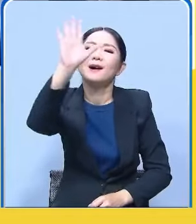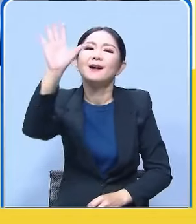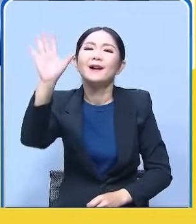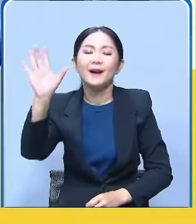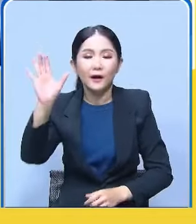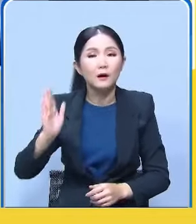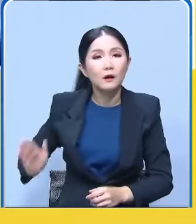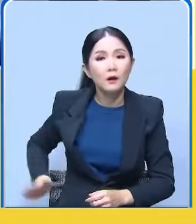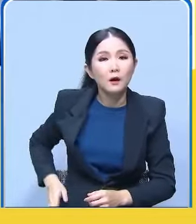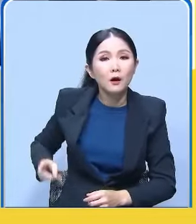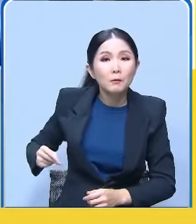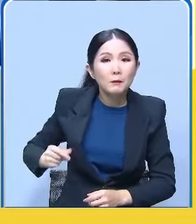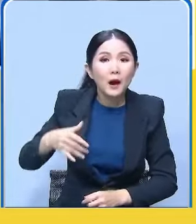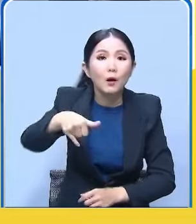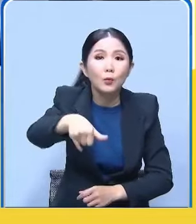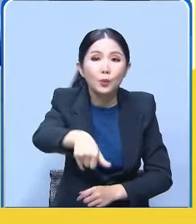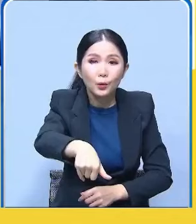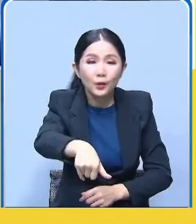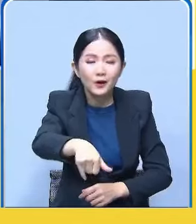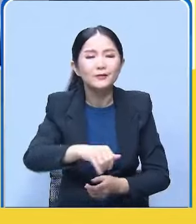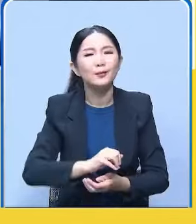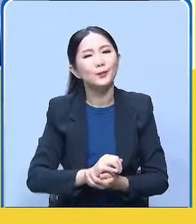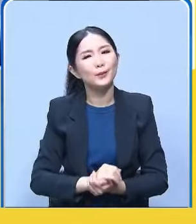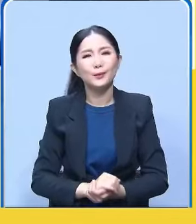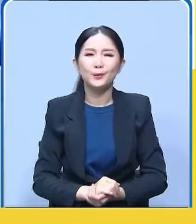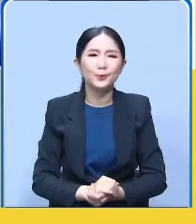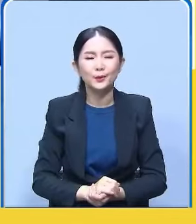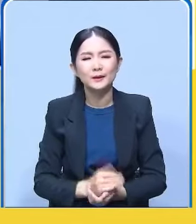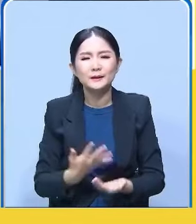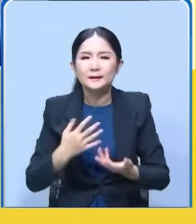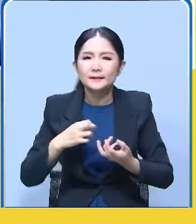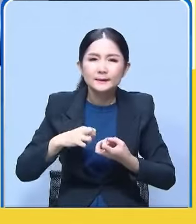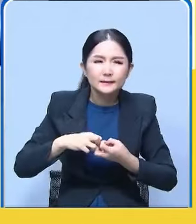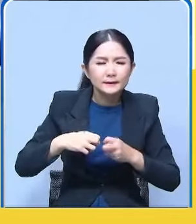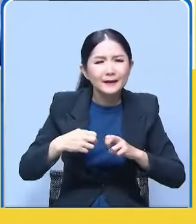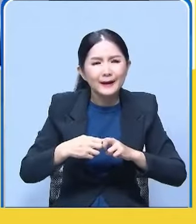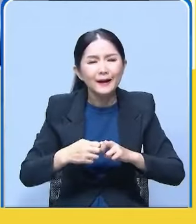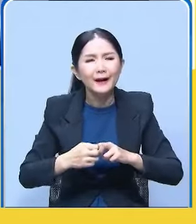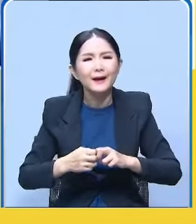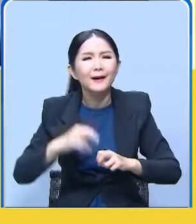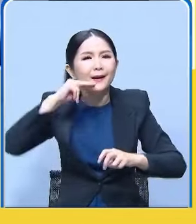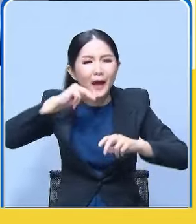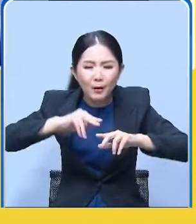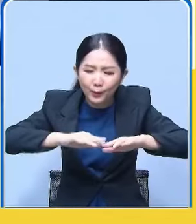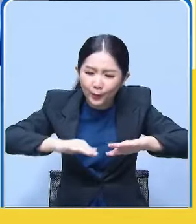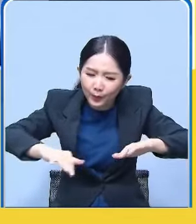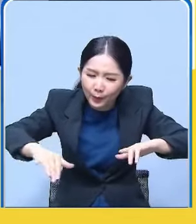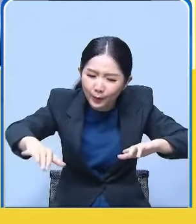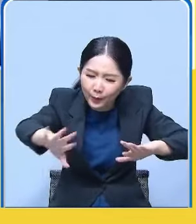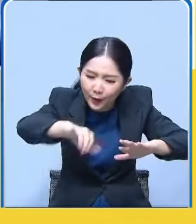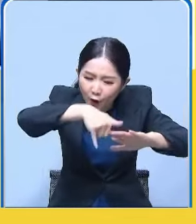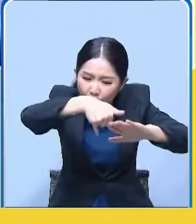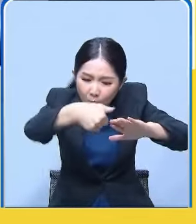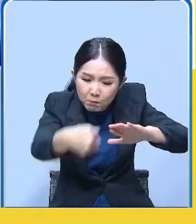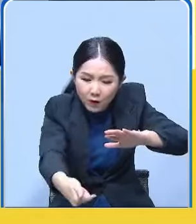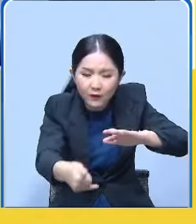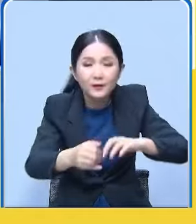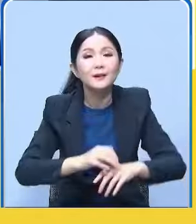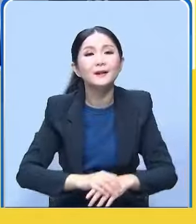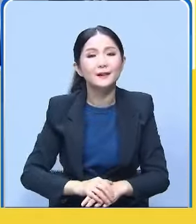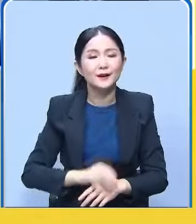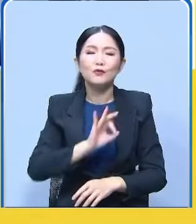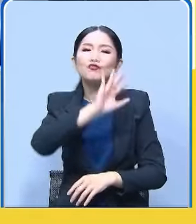นึงคุณผู้ชมคะโอ้ยมันก็ตกที่นั่งลำบากค่ะตกน้ำเปียกปอนกันไปหมดแล้วไปดูว่านางฟ้าของเจ้าตู่เนี่ย